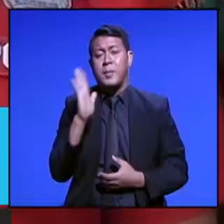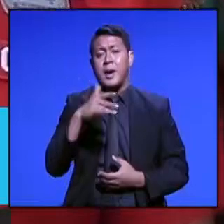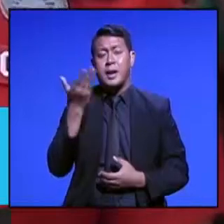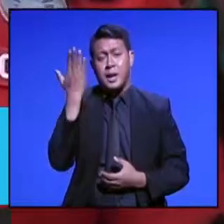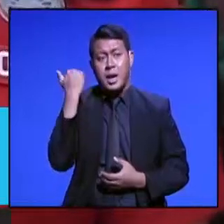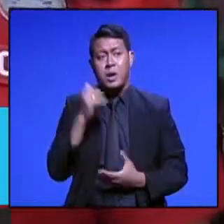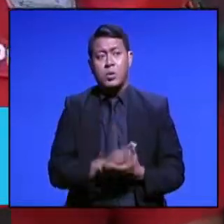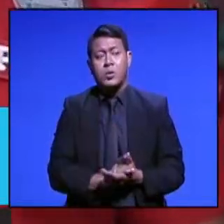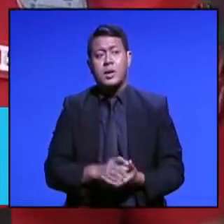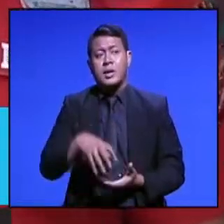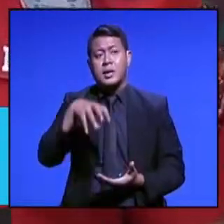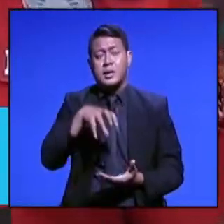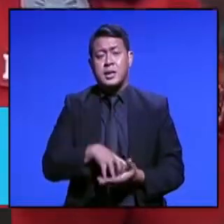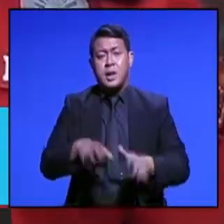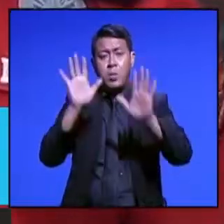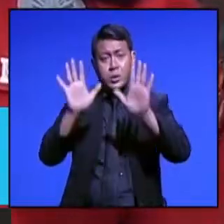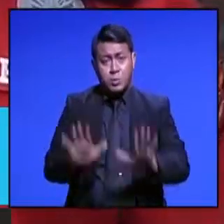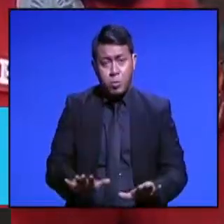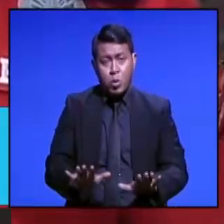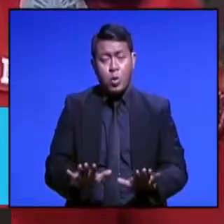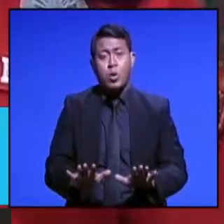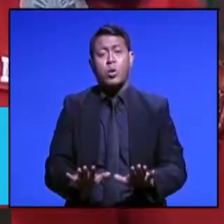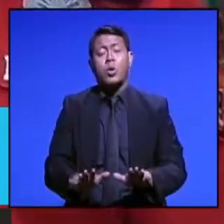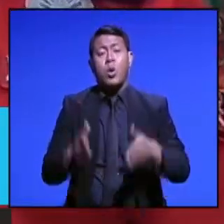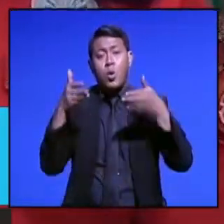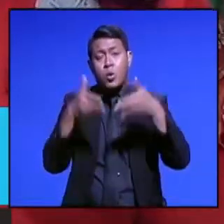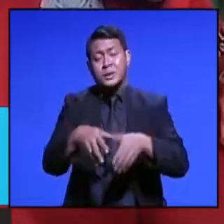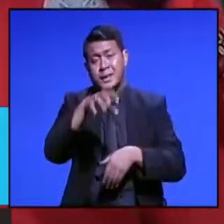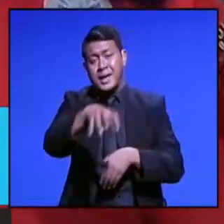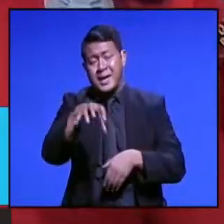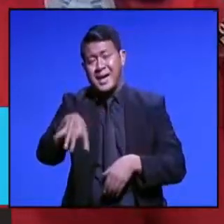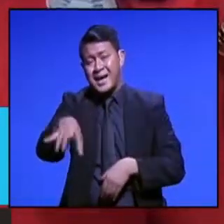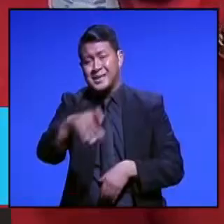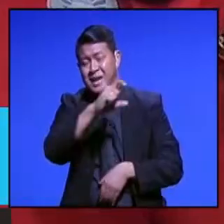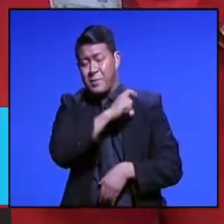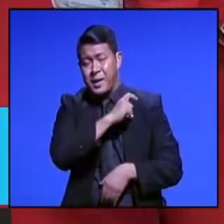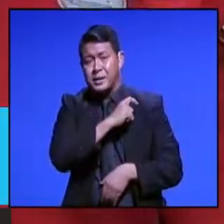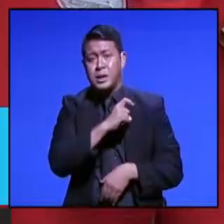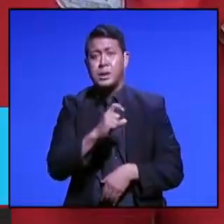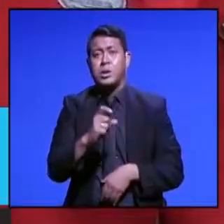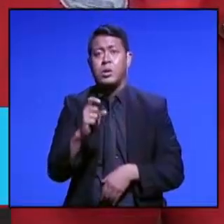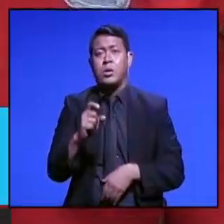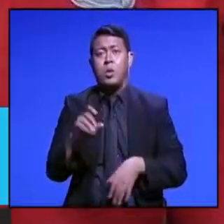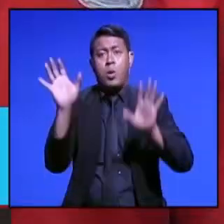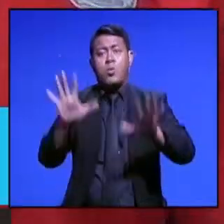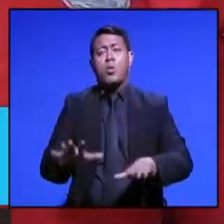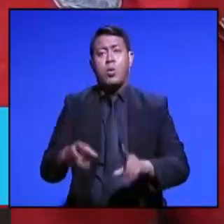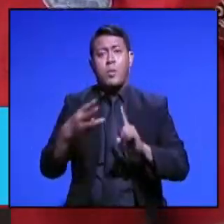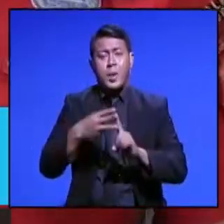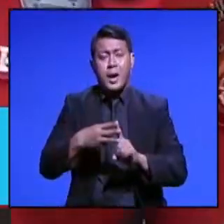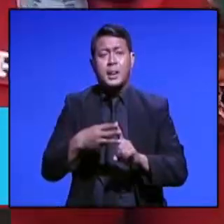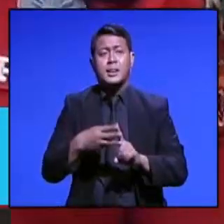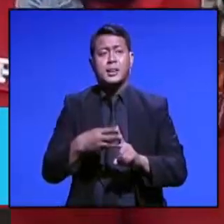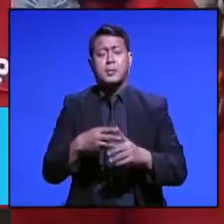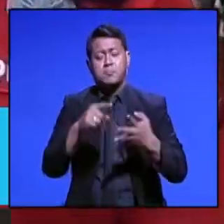nyatakan bahwa di wilayah Kabupaten Bogor, khususnya di daerah-daerah beberapa kecamatan di wilayah Bogor Barat, Sukajaya,